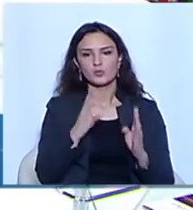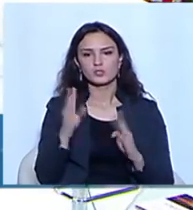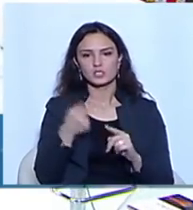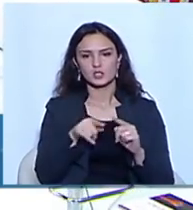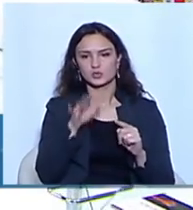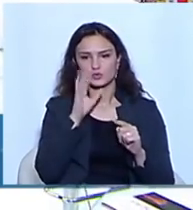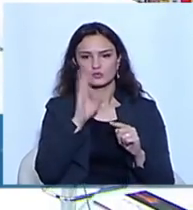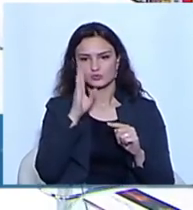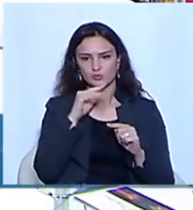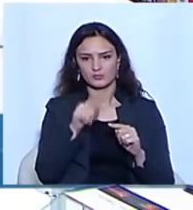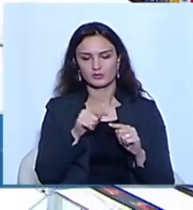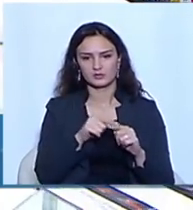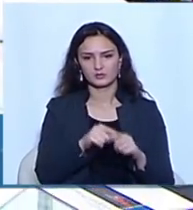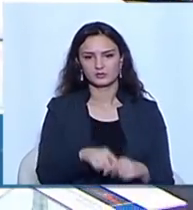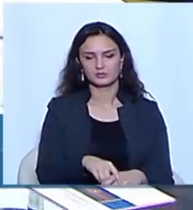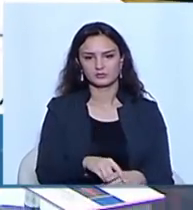დროს მშობელი?